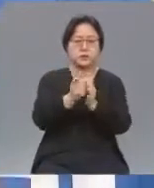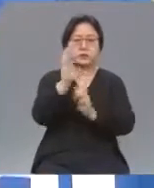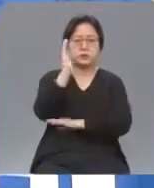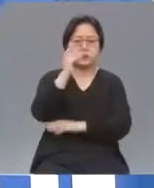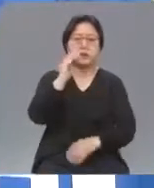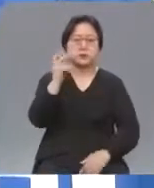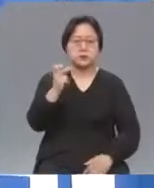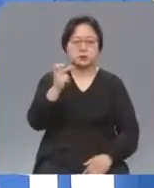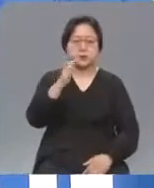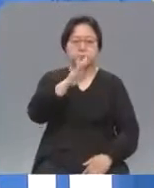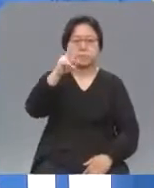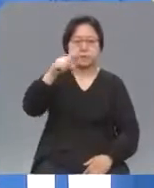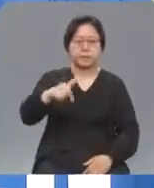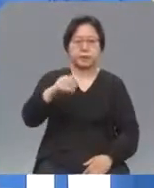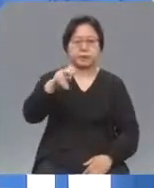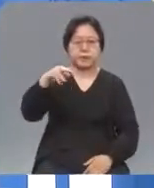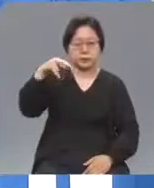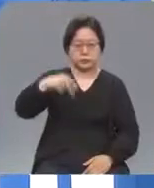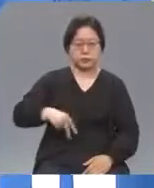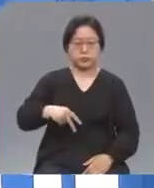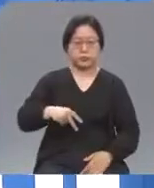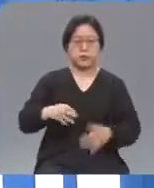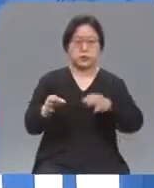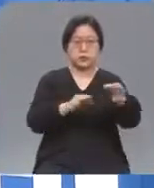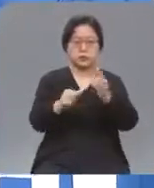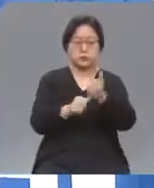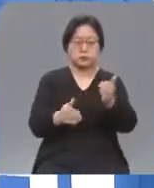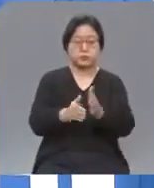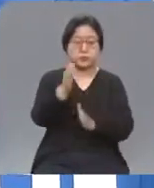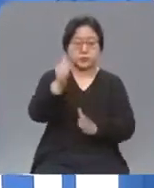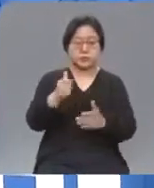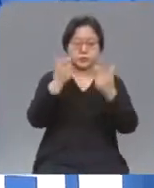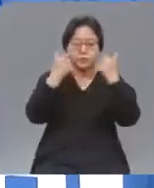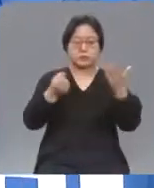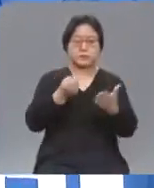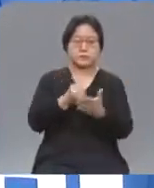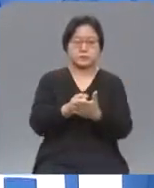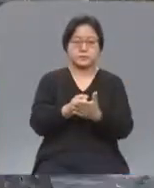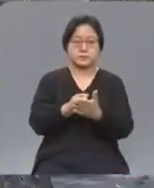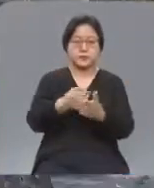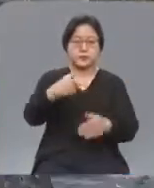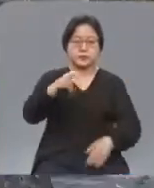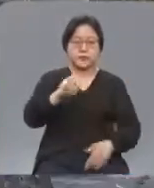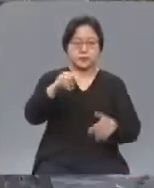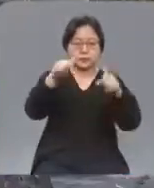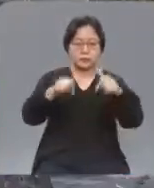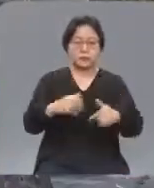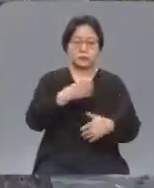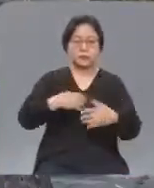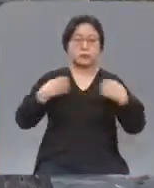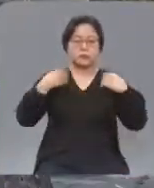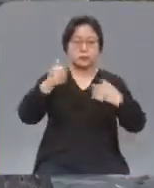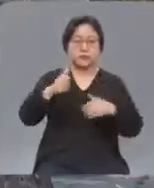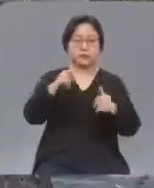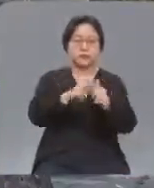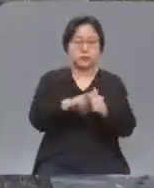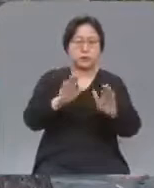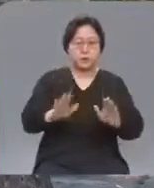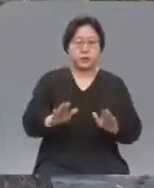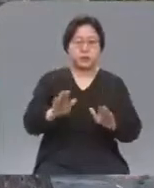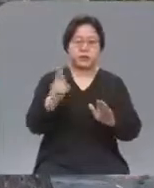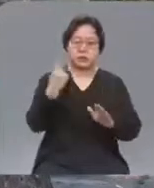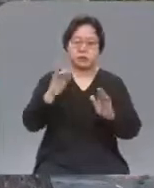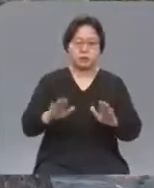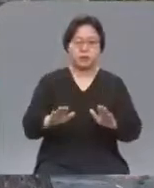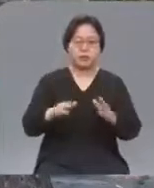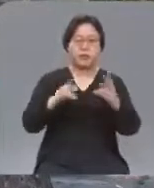후보의 박병규 전 광주 실 경제부 시장이 각각 확정됐습니다 기미 강서구청 자 후보는 어제와 오늘 이틀 동안